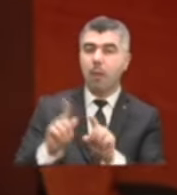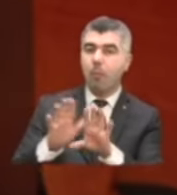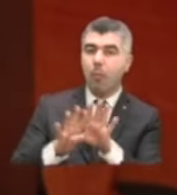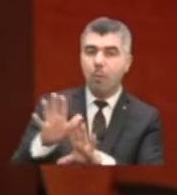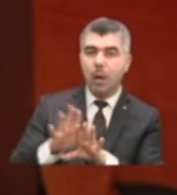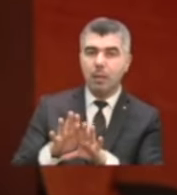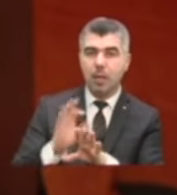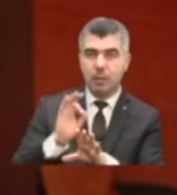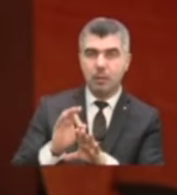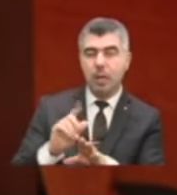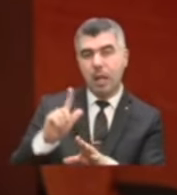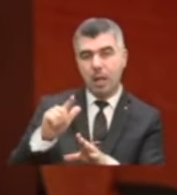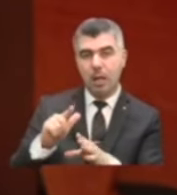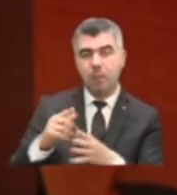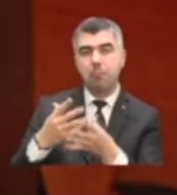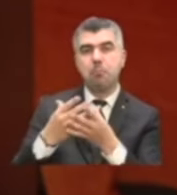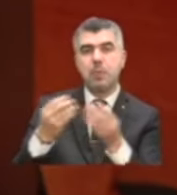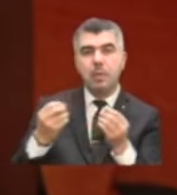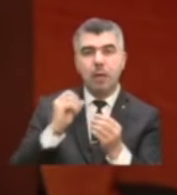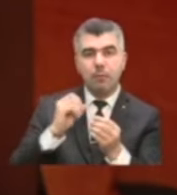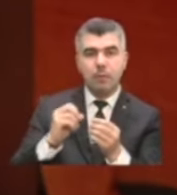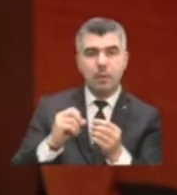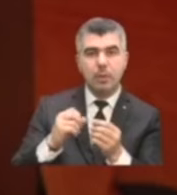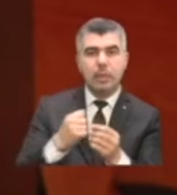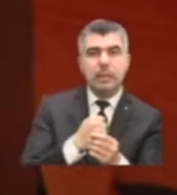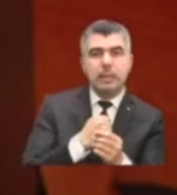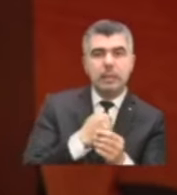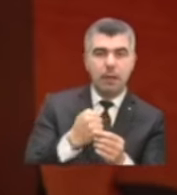مبادرات اخرى بما فيهم الدفاع على صناعه